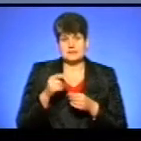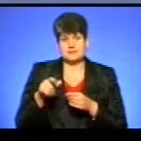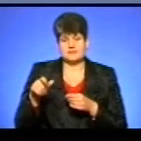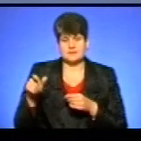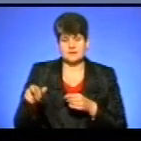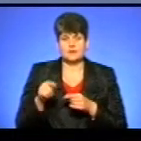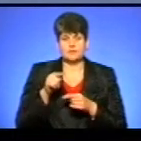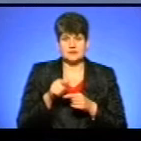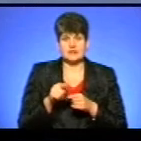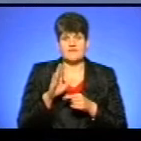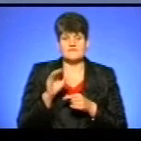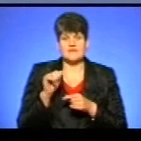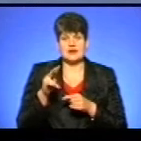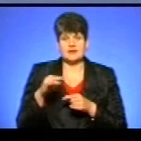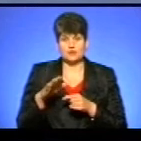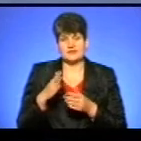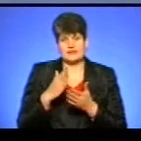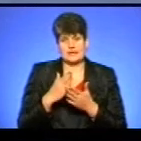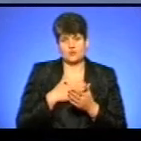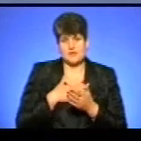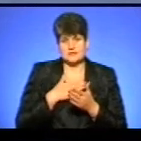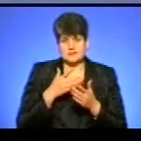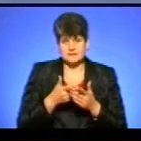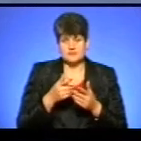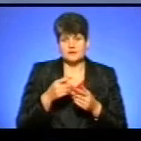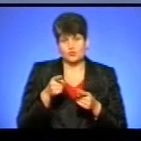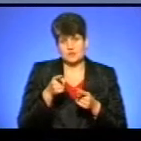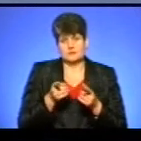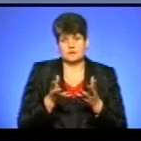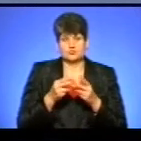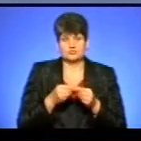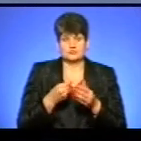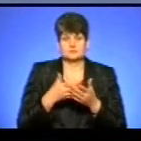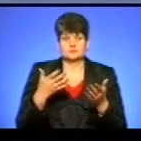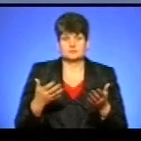тих відвалідованих їздках, які на з'їзд дані з валідаторів. Тоді визначається розмір тарифу.